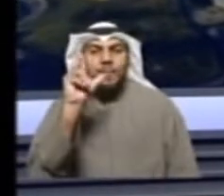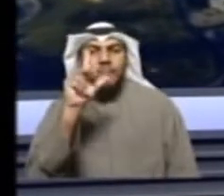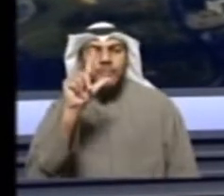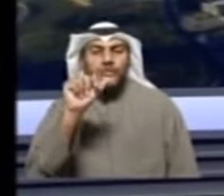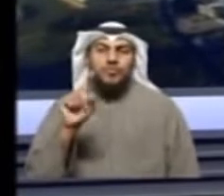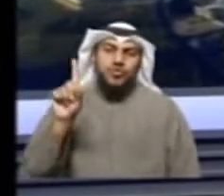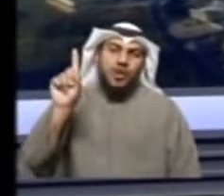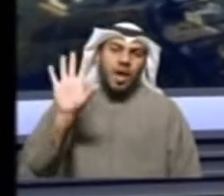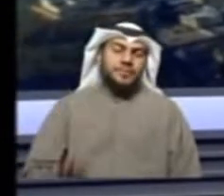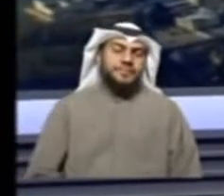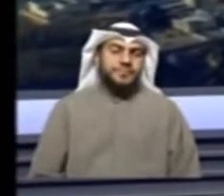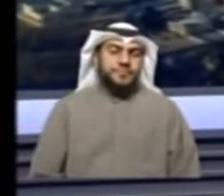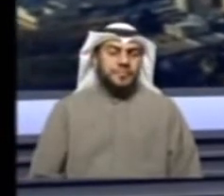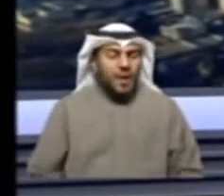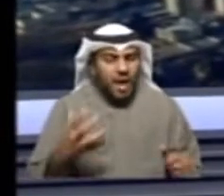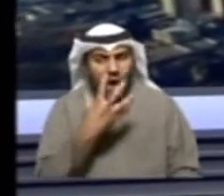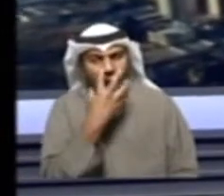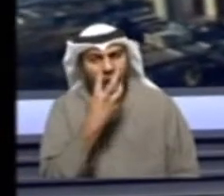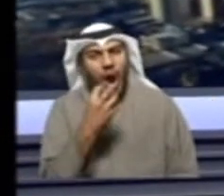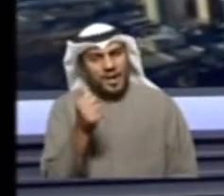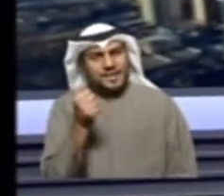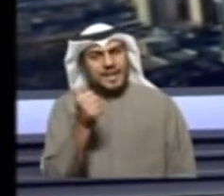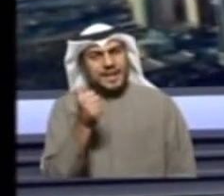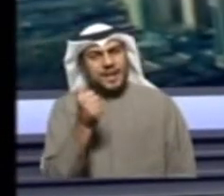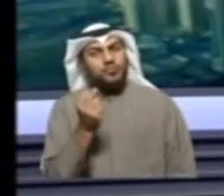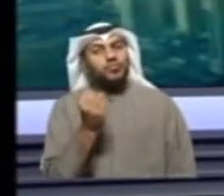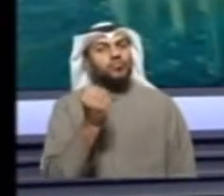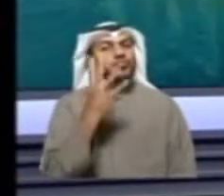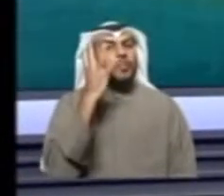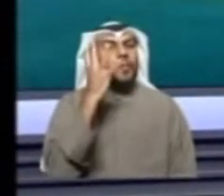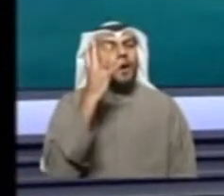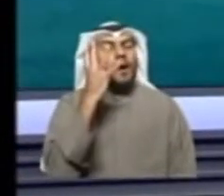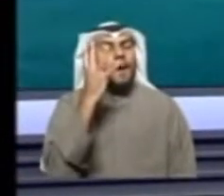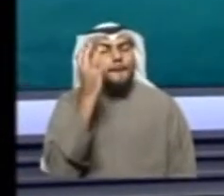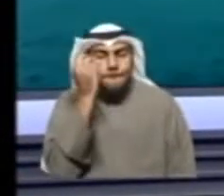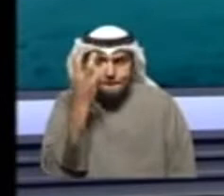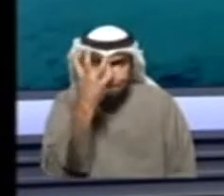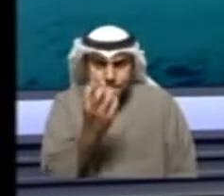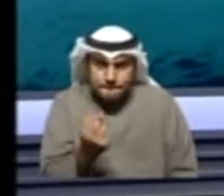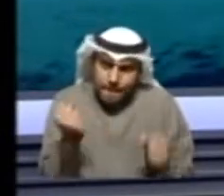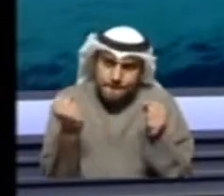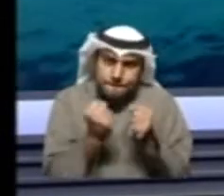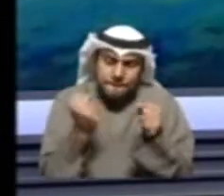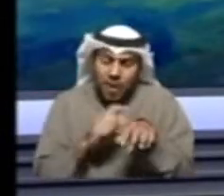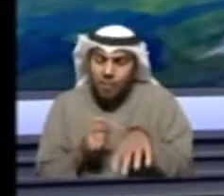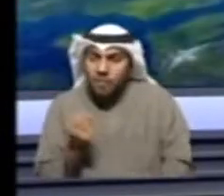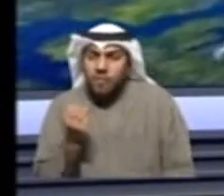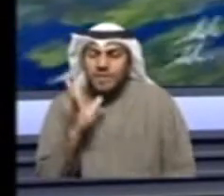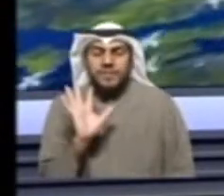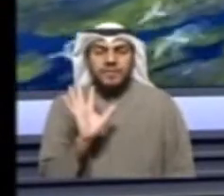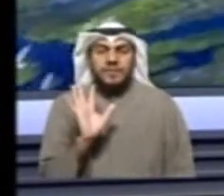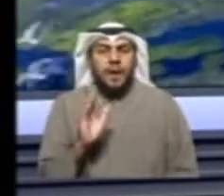المقبلة بمشيئة الله، أجواء دافية نسبيا في النهار، باردة إلى باردة نسبيا في الليل، المناطق